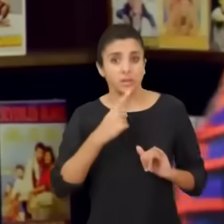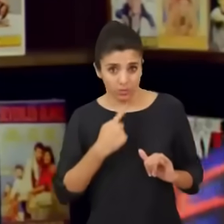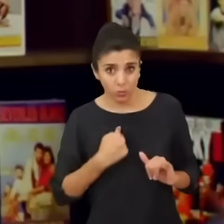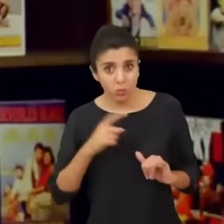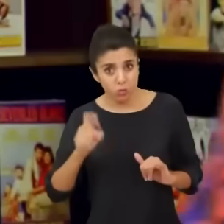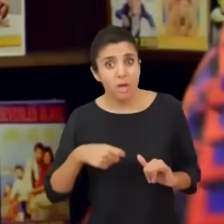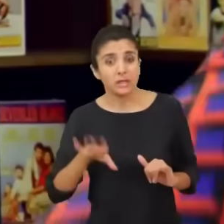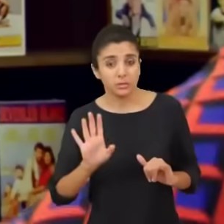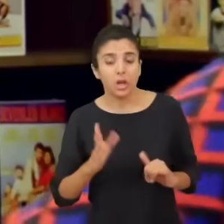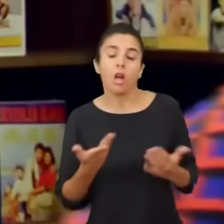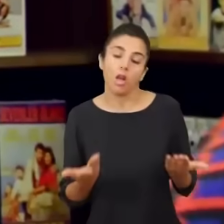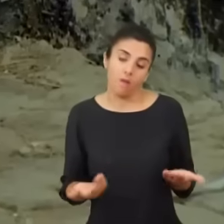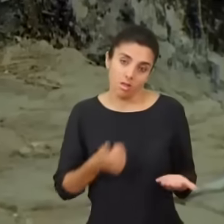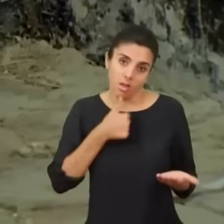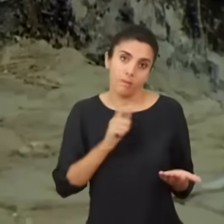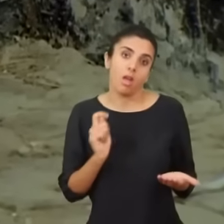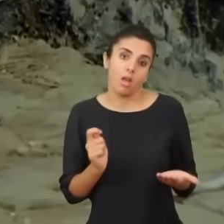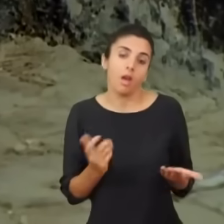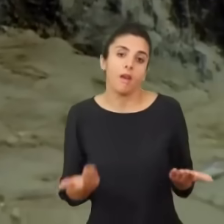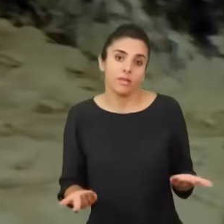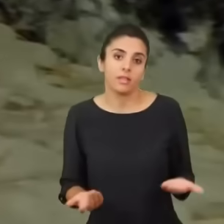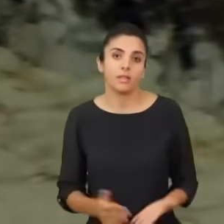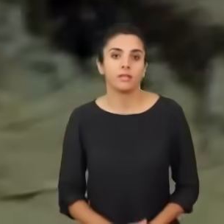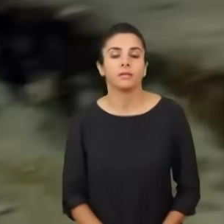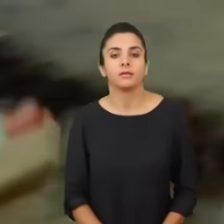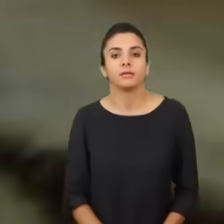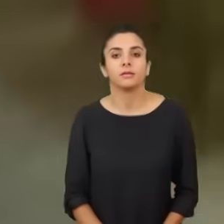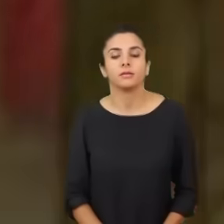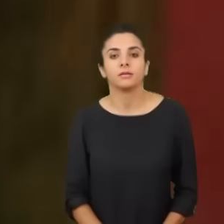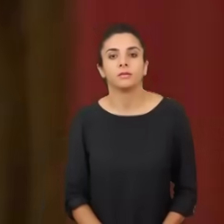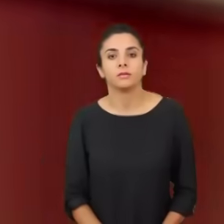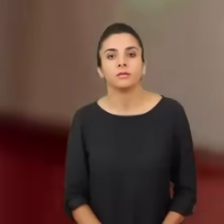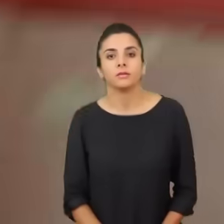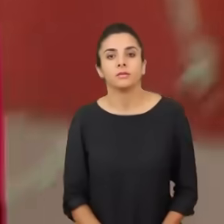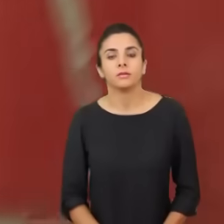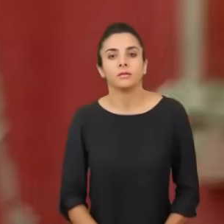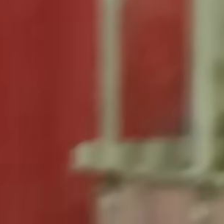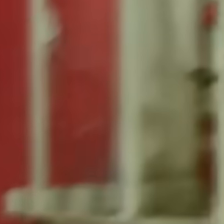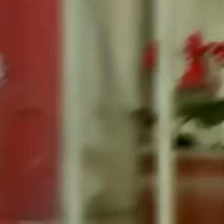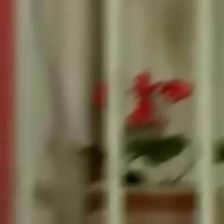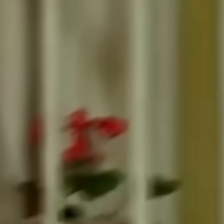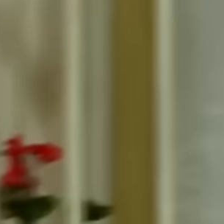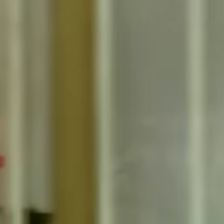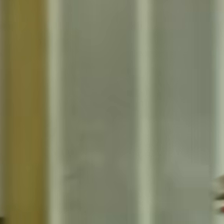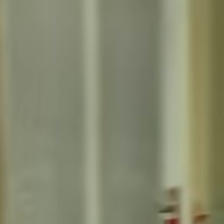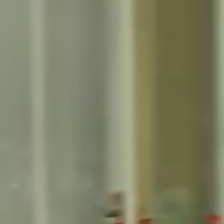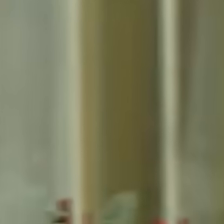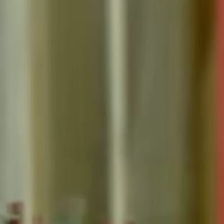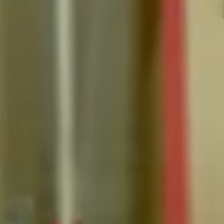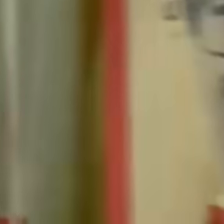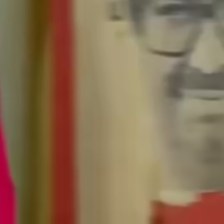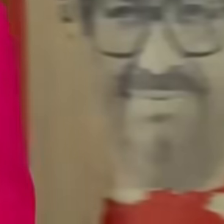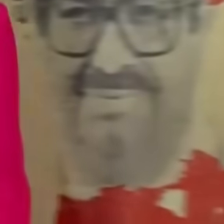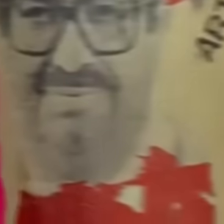Tabii abi, tabii ya. Dolgu topuk ayakkabılı, mavi kot pantolon, pembe ceketli, sarışın 20'li yaşlarda bir